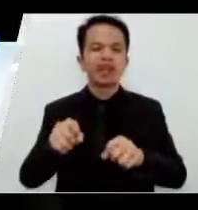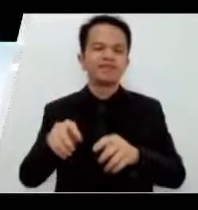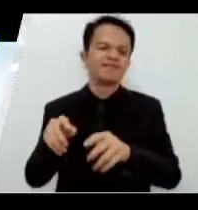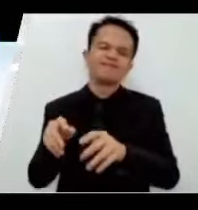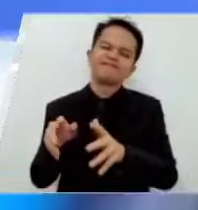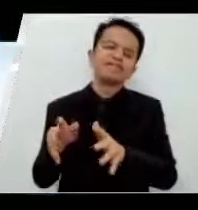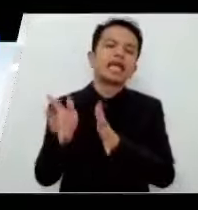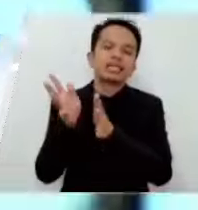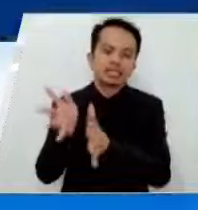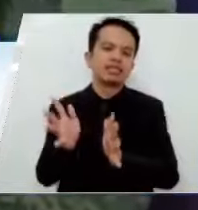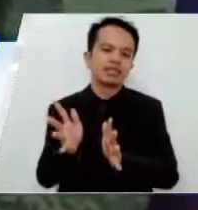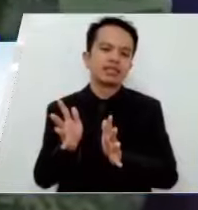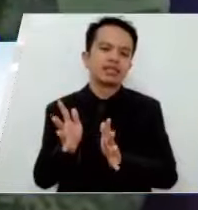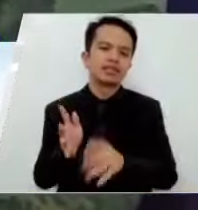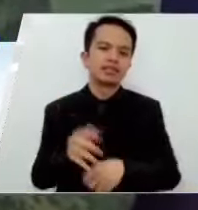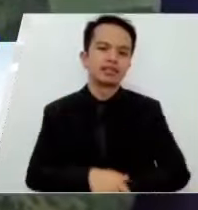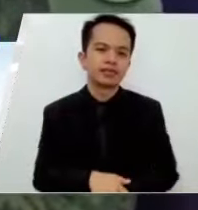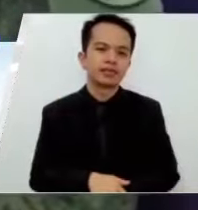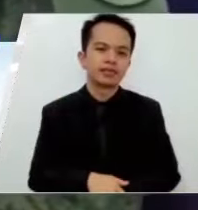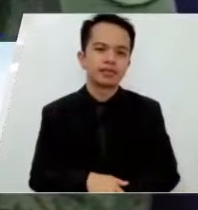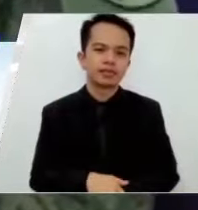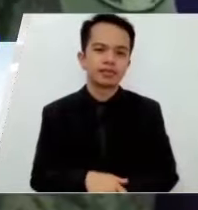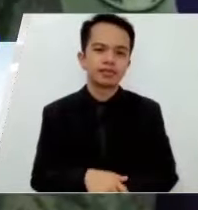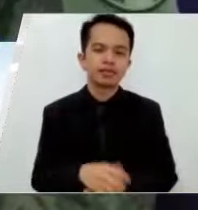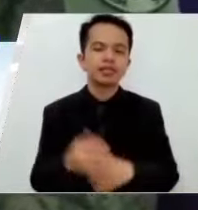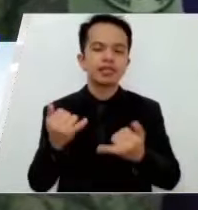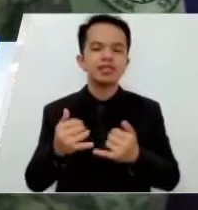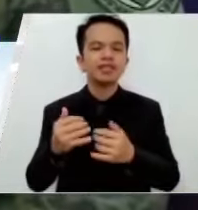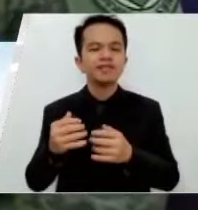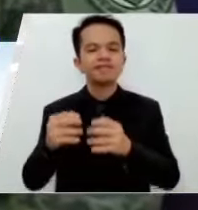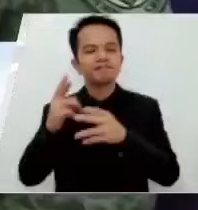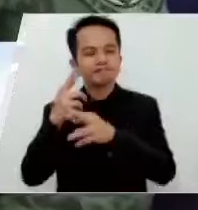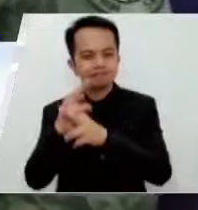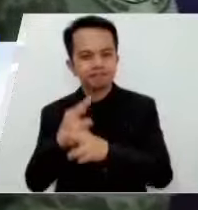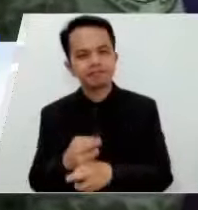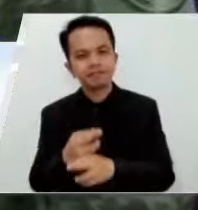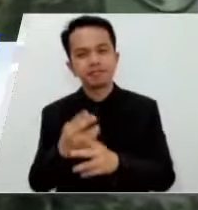pang Unayza May. Naayos rin natin yung Unayza May 1. Nung nakaraan ay